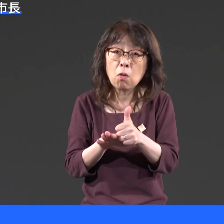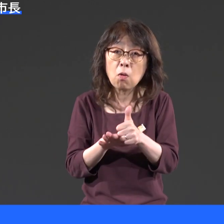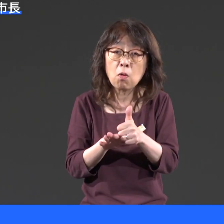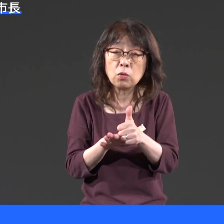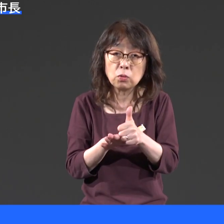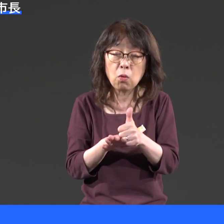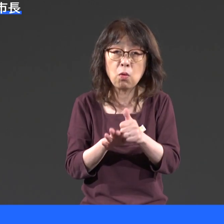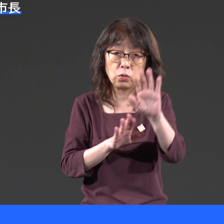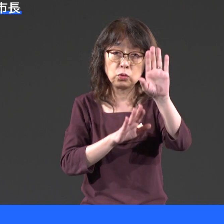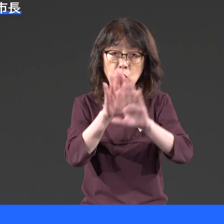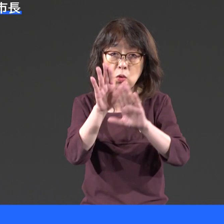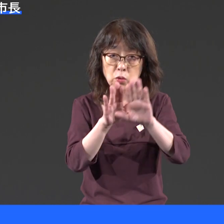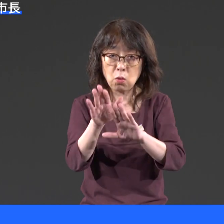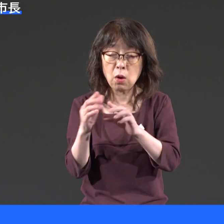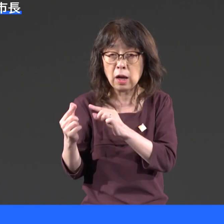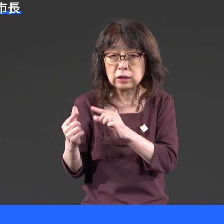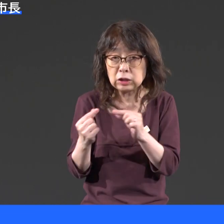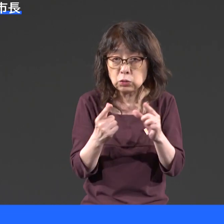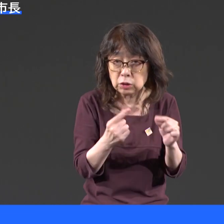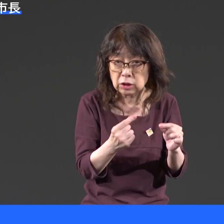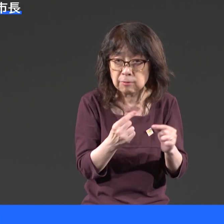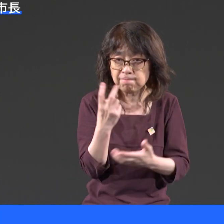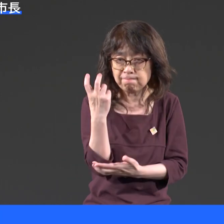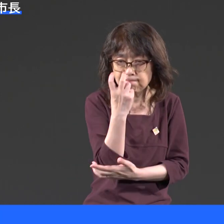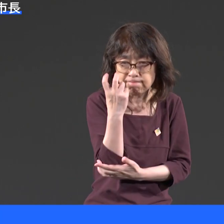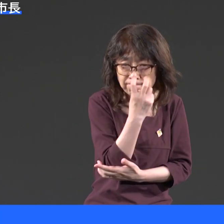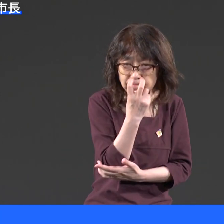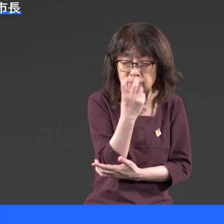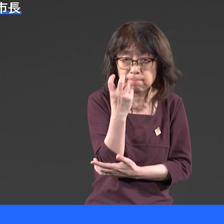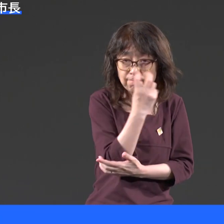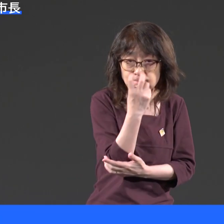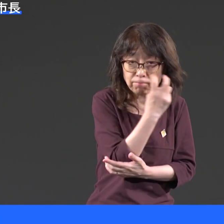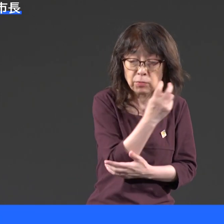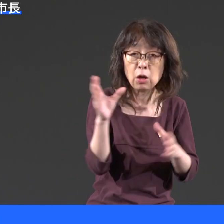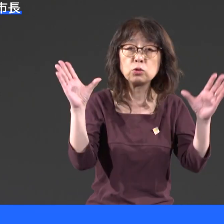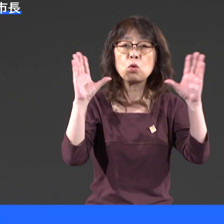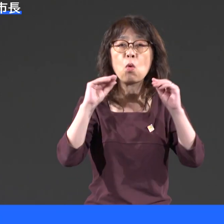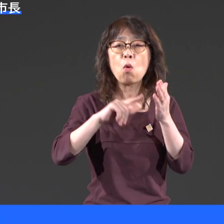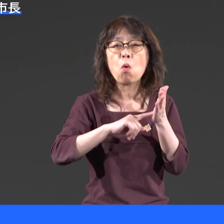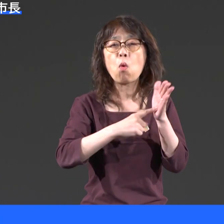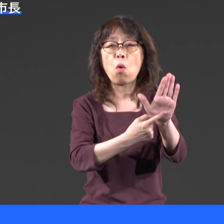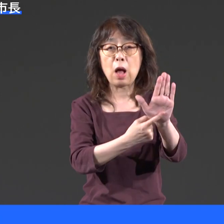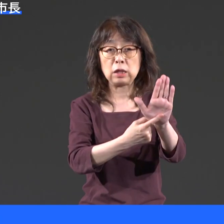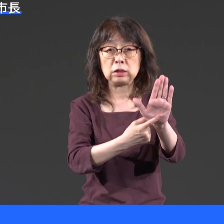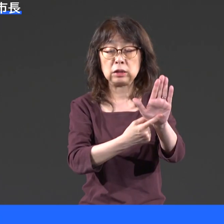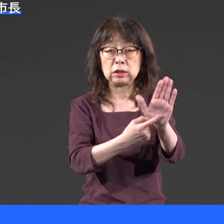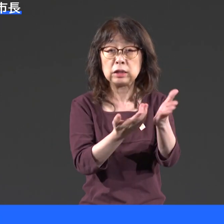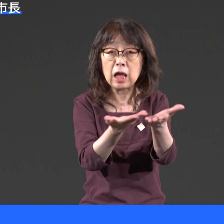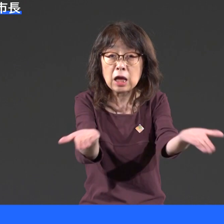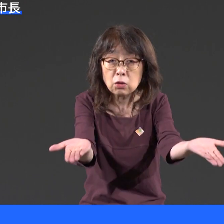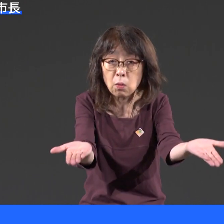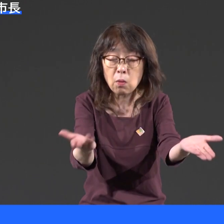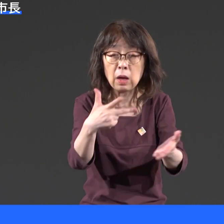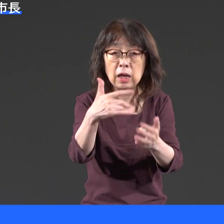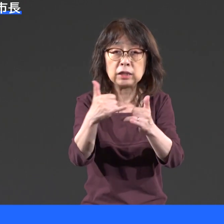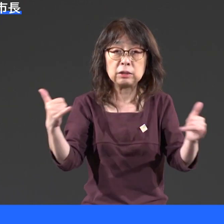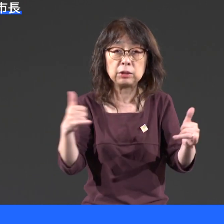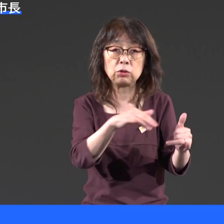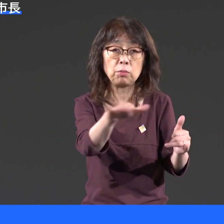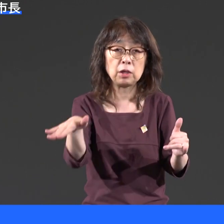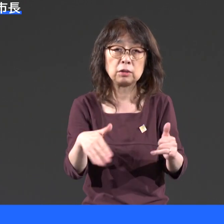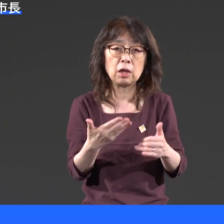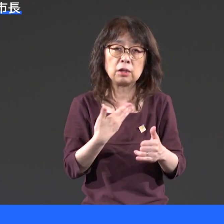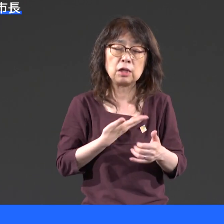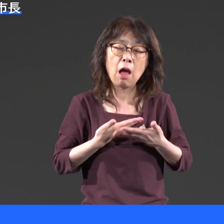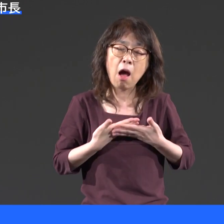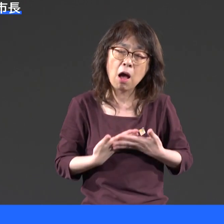逐次測定した結果を情報公開をし情報提供をして市民の皆さんに安心をしていただく、